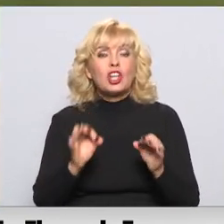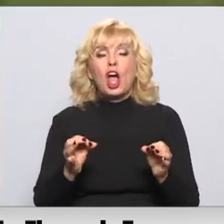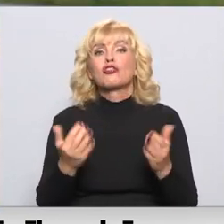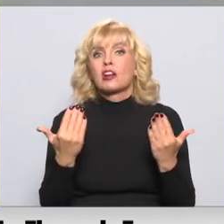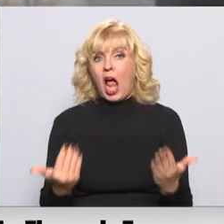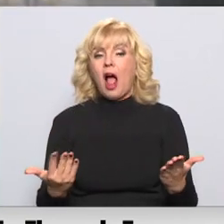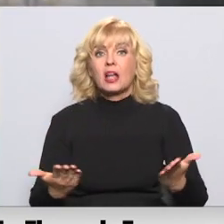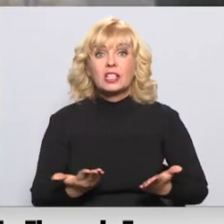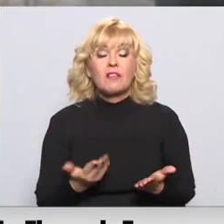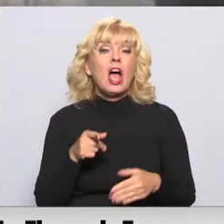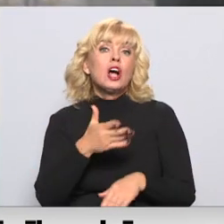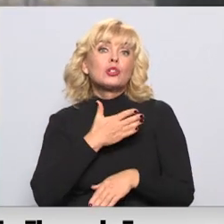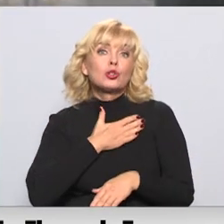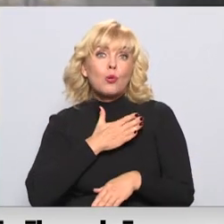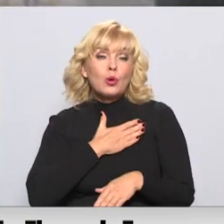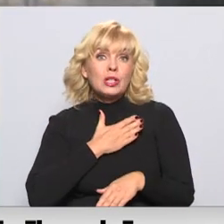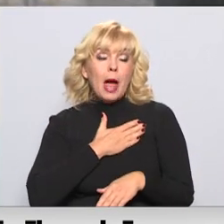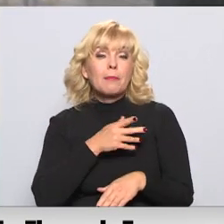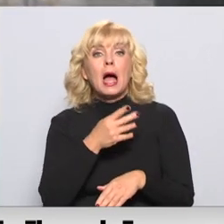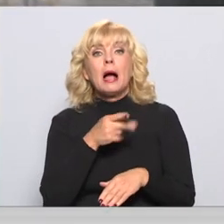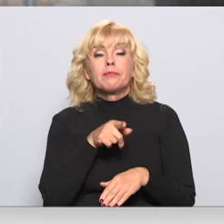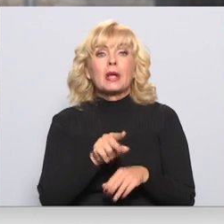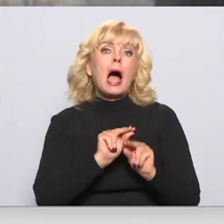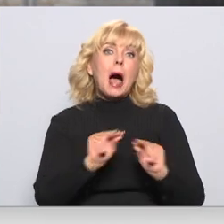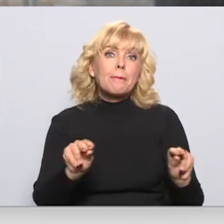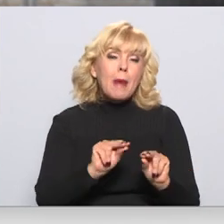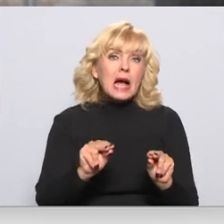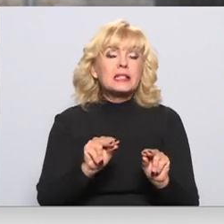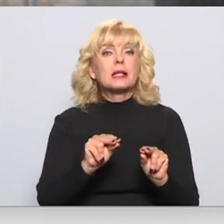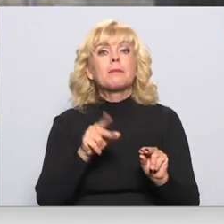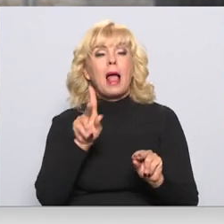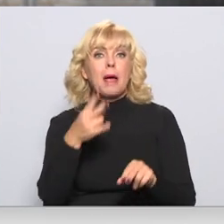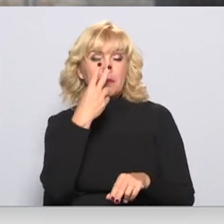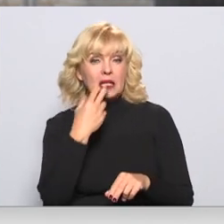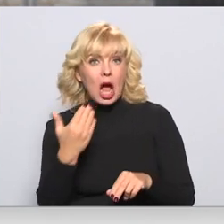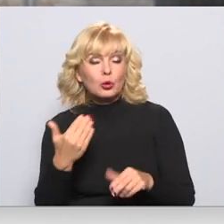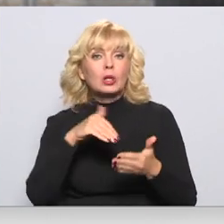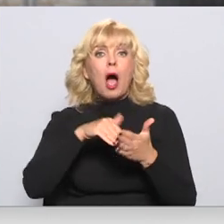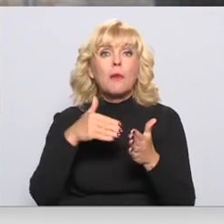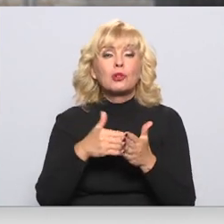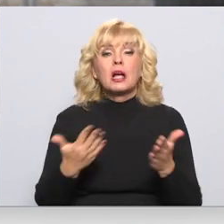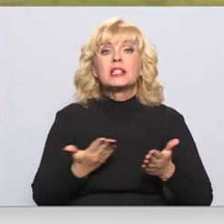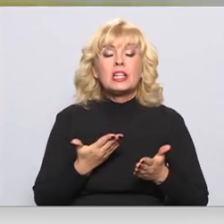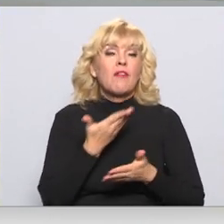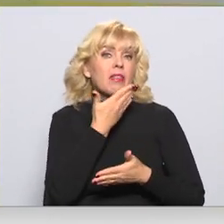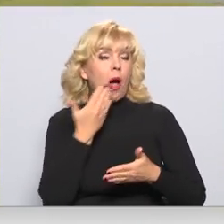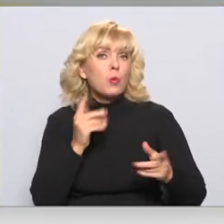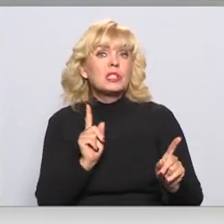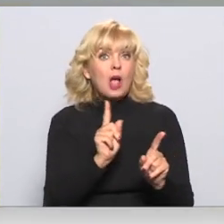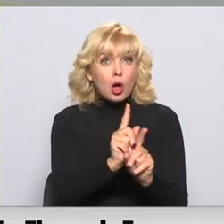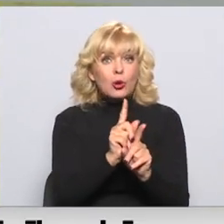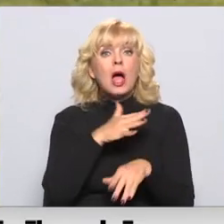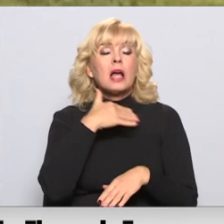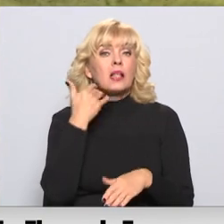dzīvei. Šiem suņiem mums ir jārada īstenībā apmācības procesā tādi apstākļi, kuriem viņš dzīvē varbūt nesaskarsies. Mēs esam diezgan